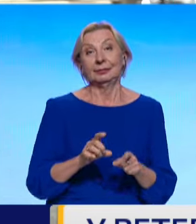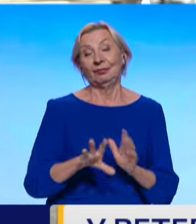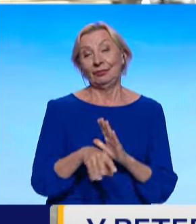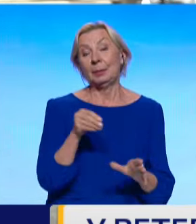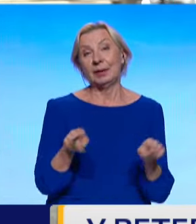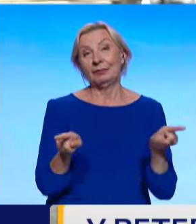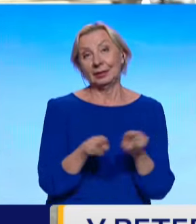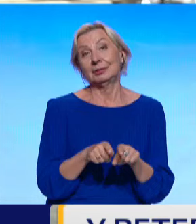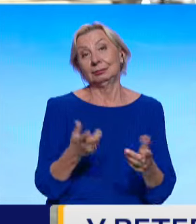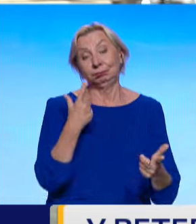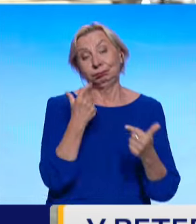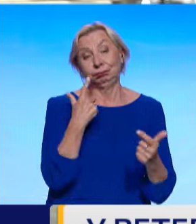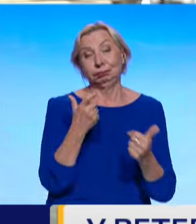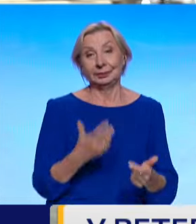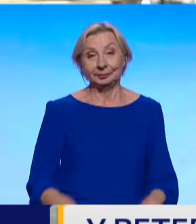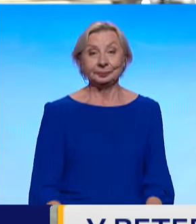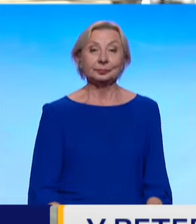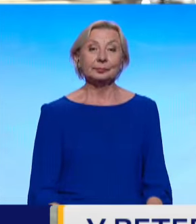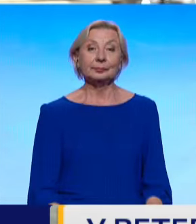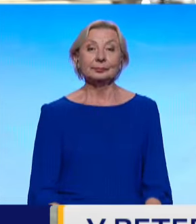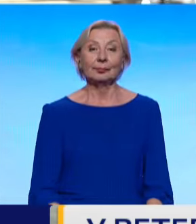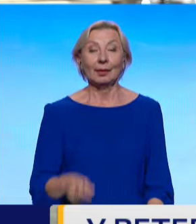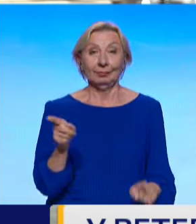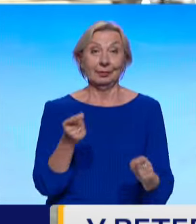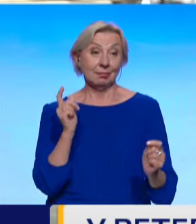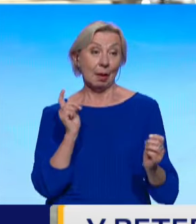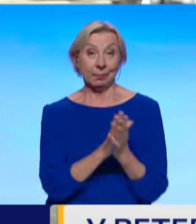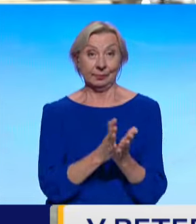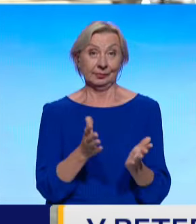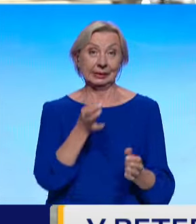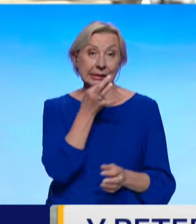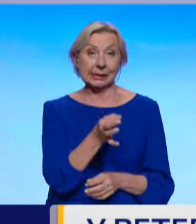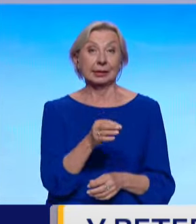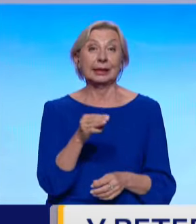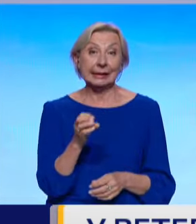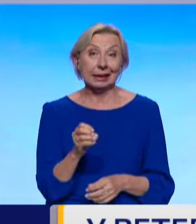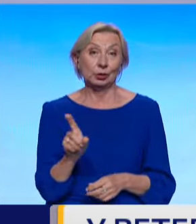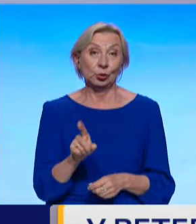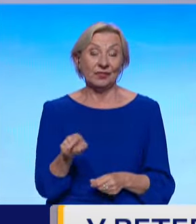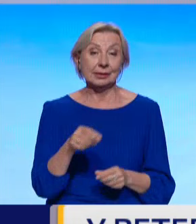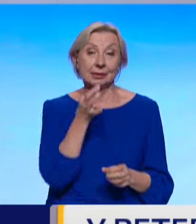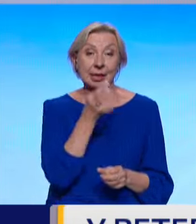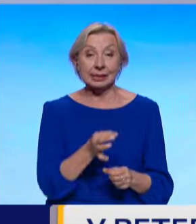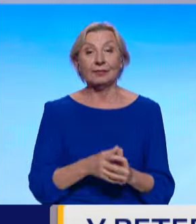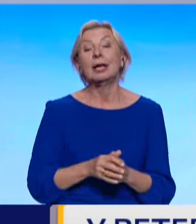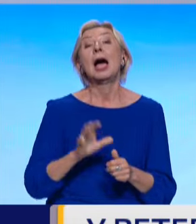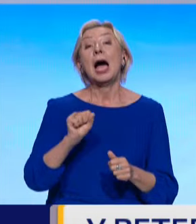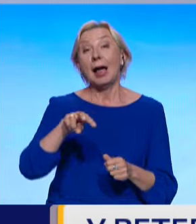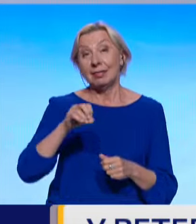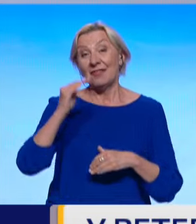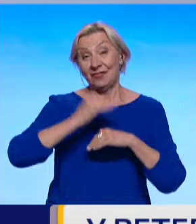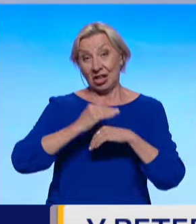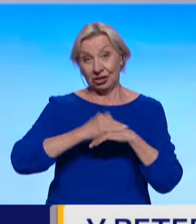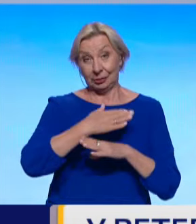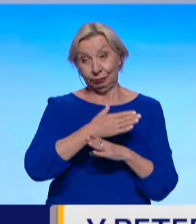вибрав таку реакцію, як бий, так? Тобто напасти і сказати те, що він сказав. Після розголосу надвечір Вадим